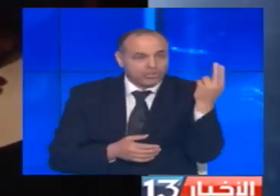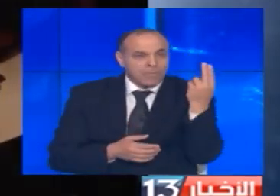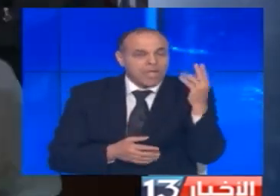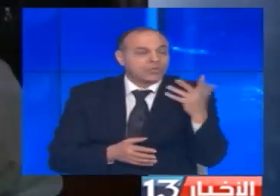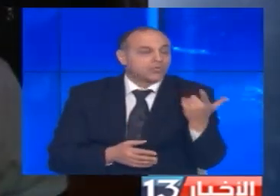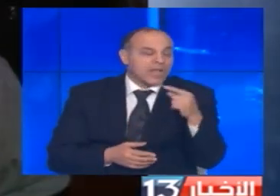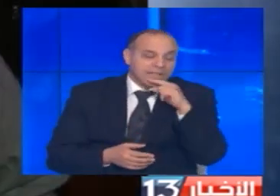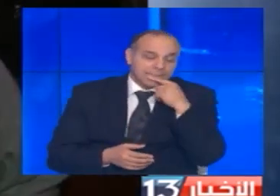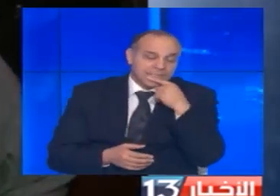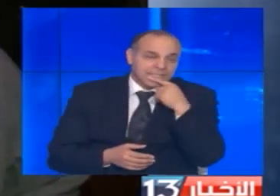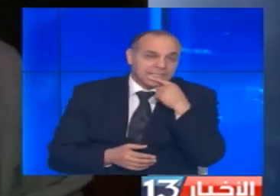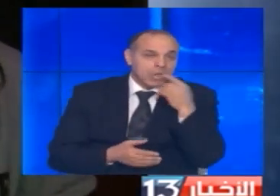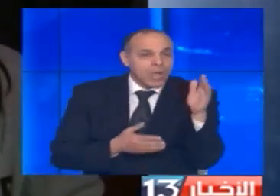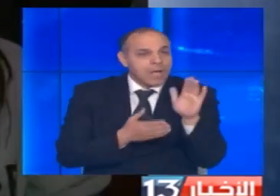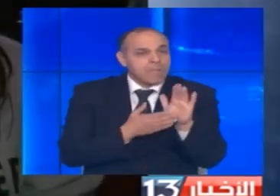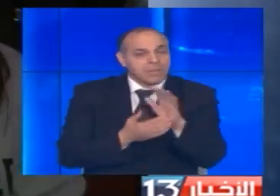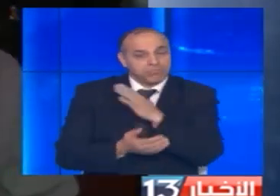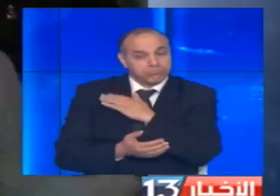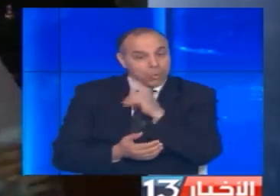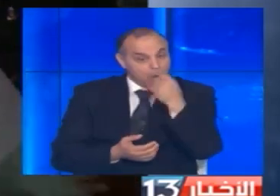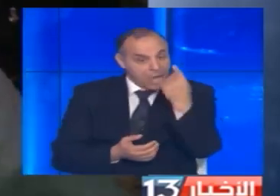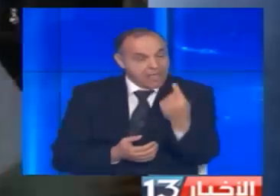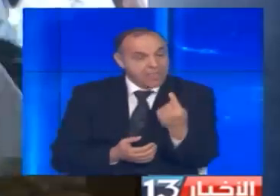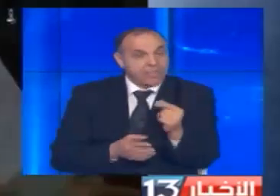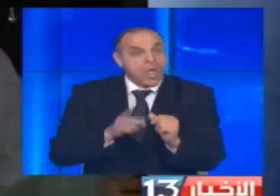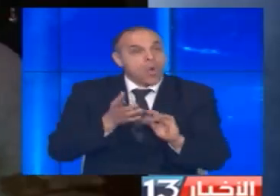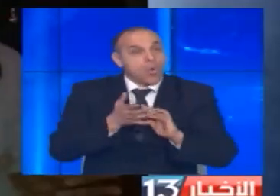بجابس، ويمثل إطارا مناسبا